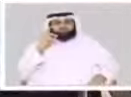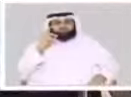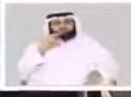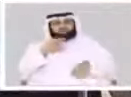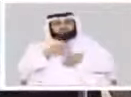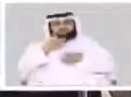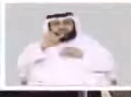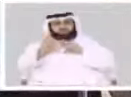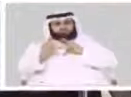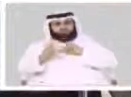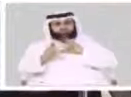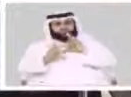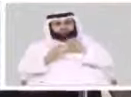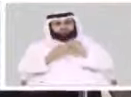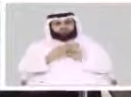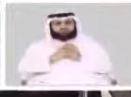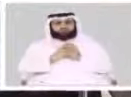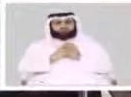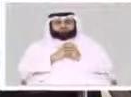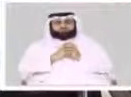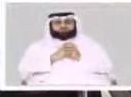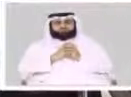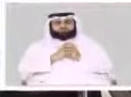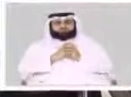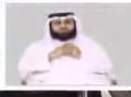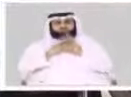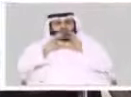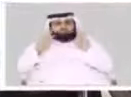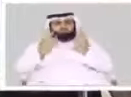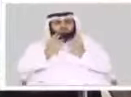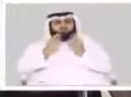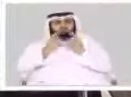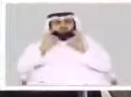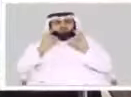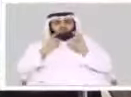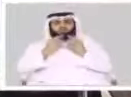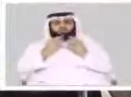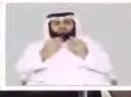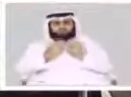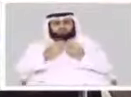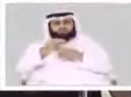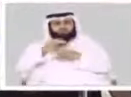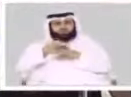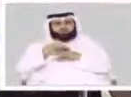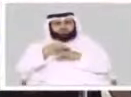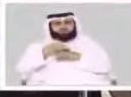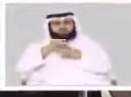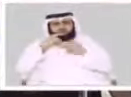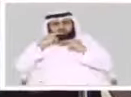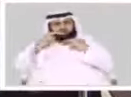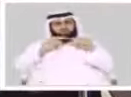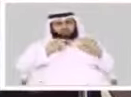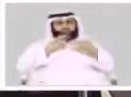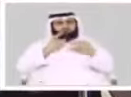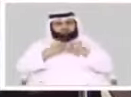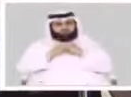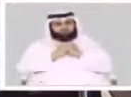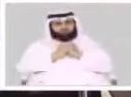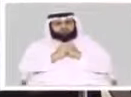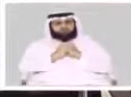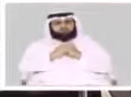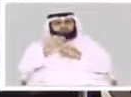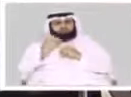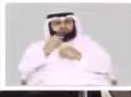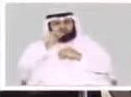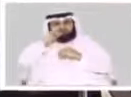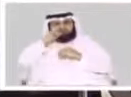فضرورة كونه كائن بشري اجتماعي يعيش بين الناس، نعم، وله علاقات معهم، فهو حينئذ